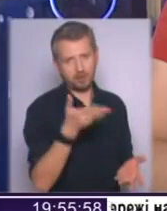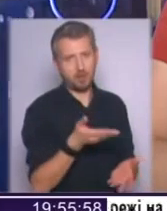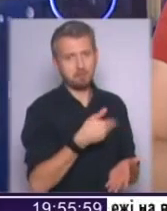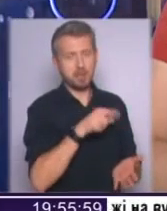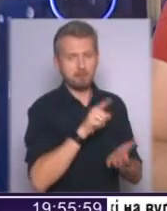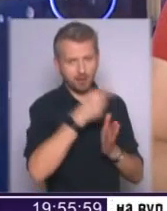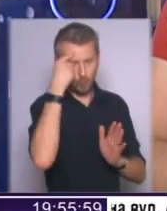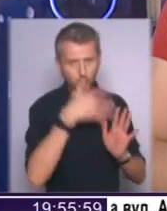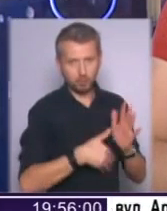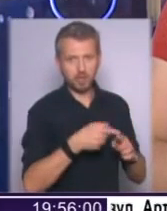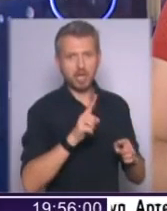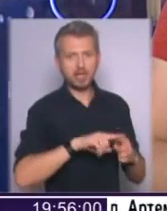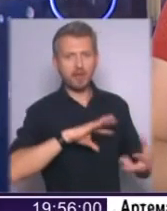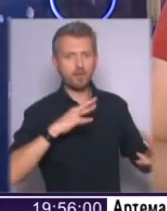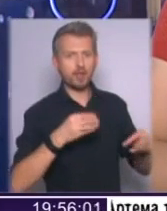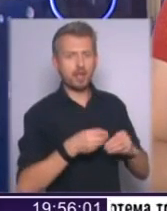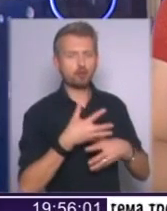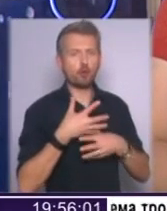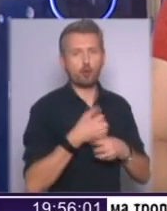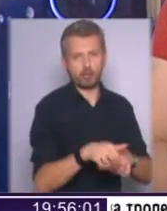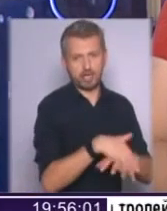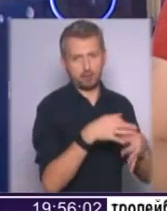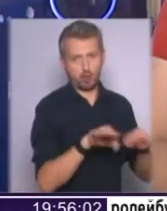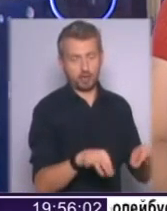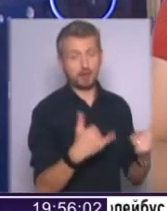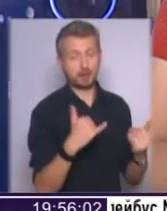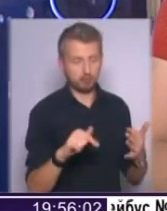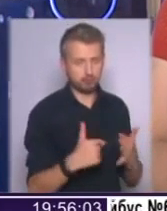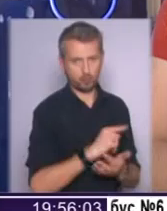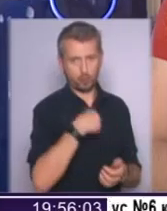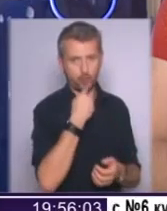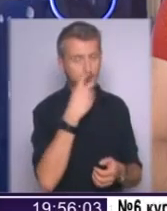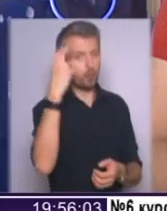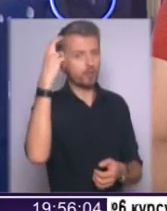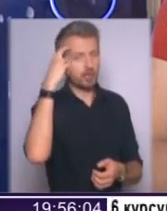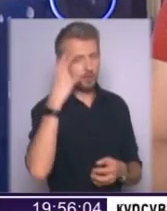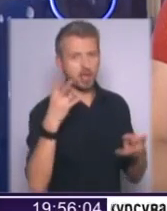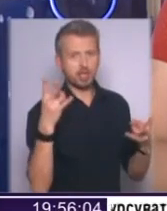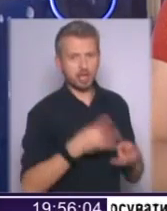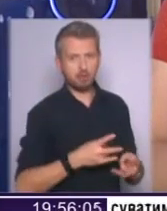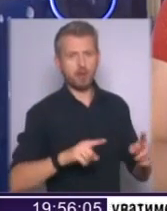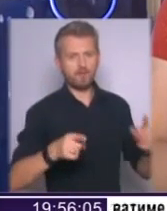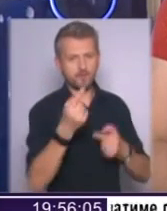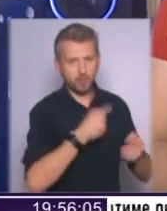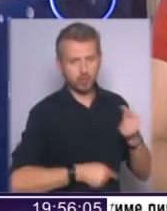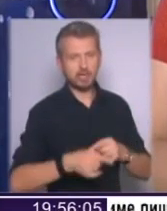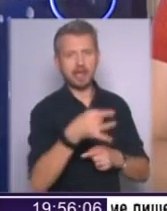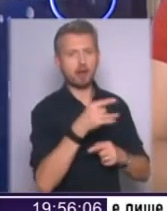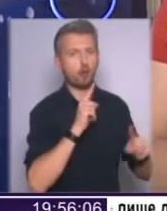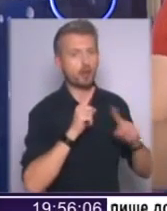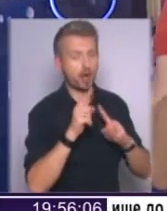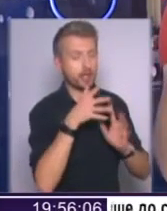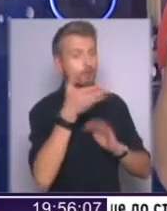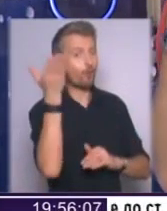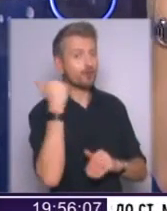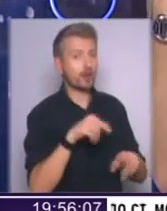розуміти, що це веде до скорочення і демократії. От дивіться, зараз ми знову говоримо про те, що в Києві треба нам відродити районні ради. Але свого часу